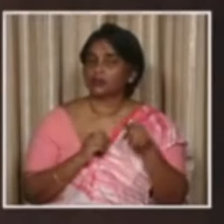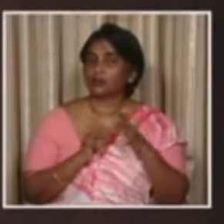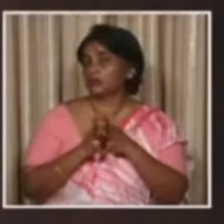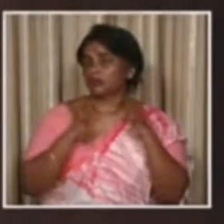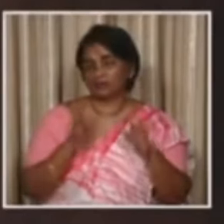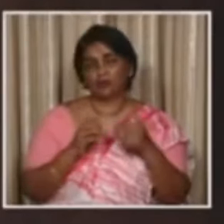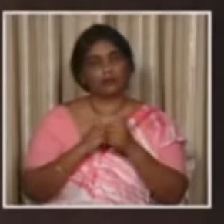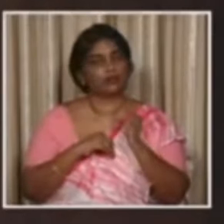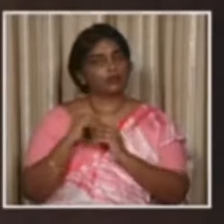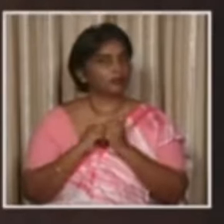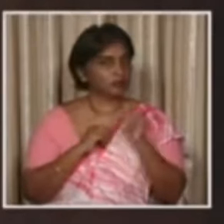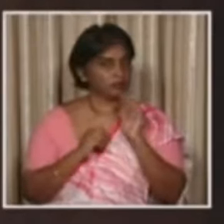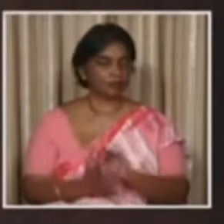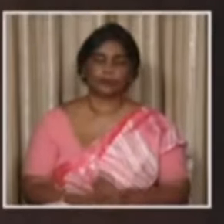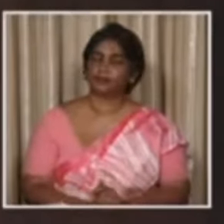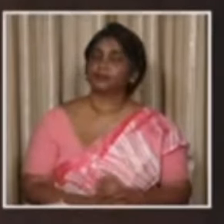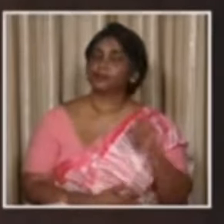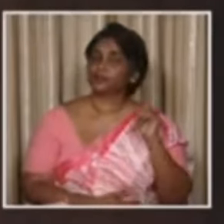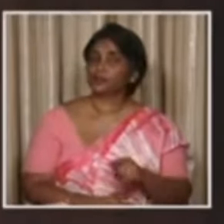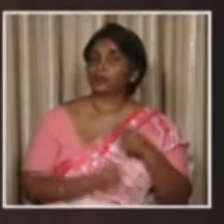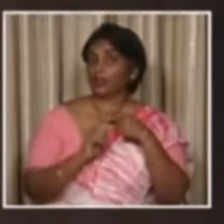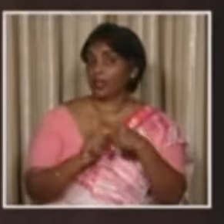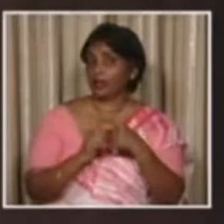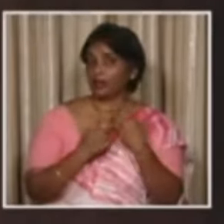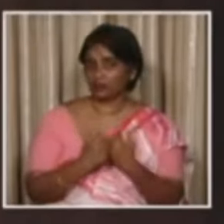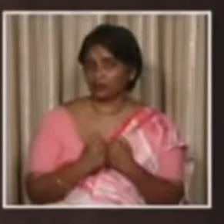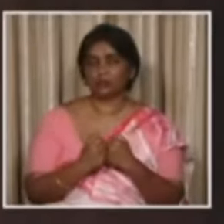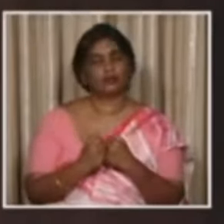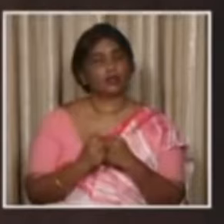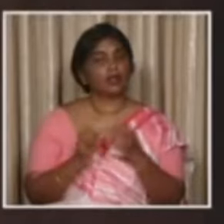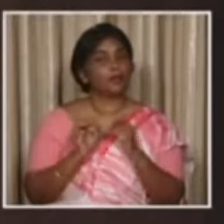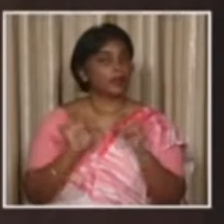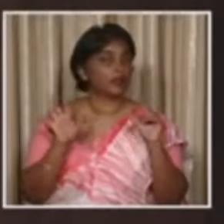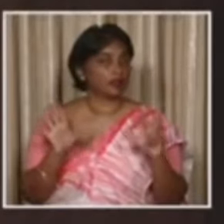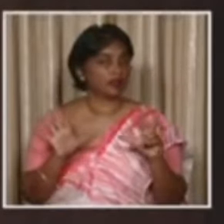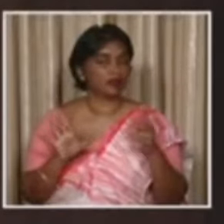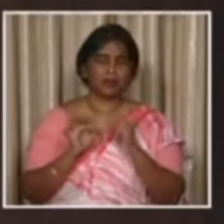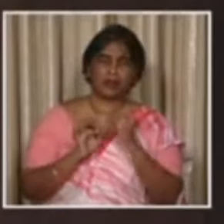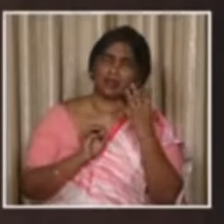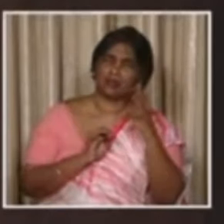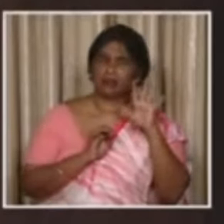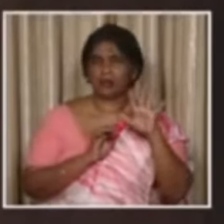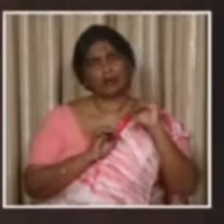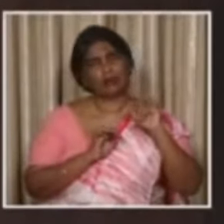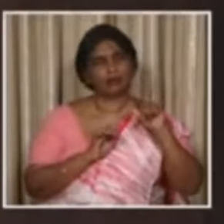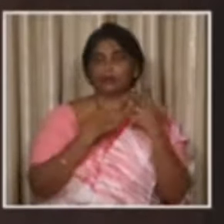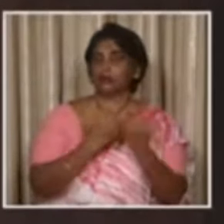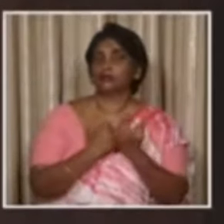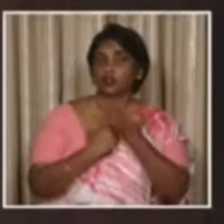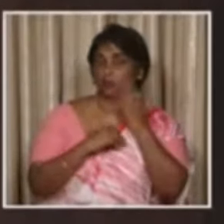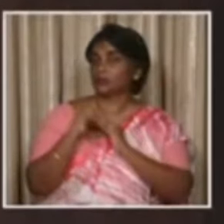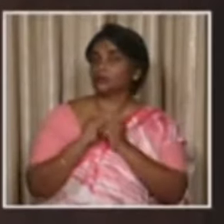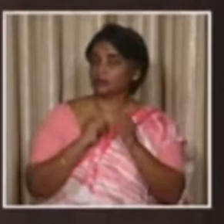ගැනීම සදාමන ක්‍රියාමාර්ගයක් ගන්න ඕන. ඒකට ටාගට් එකක් අපිට තියාගන්න. බිලියන 8ක් 4ක් 5ක් 6ක් අපිට හොයාගන්න පුළුවන්